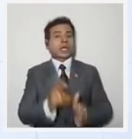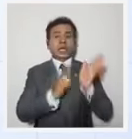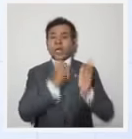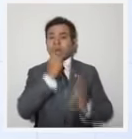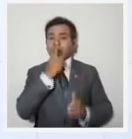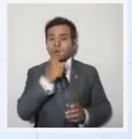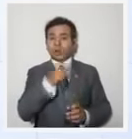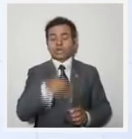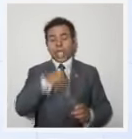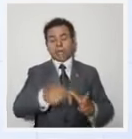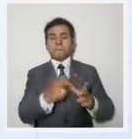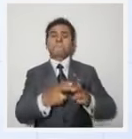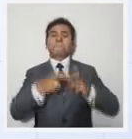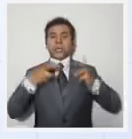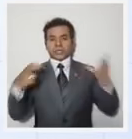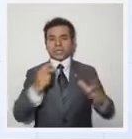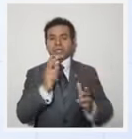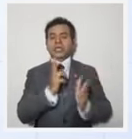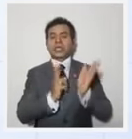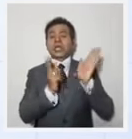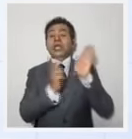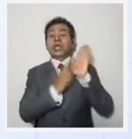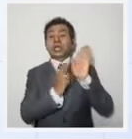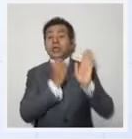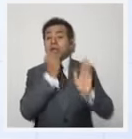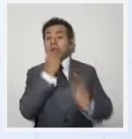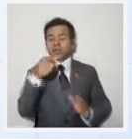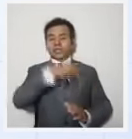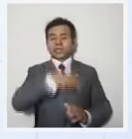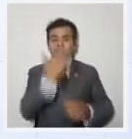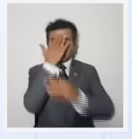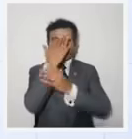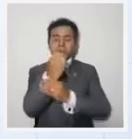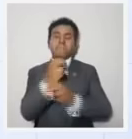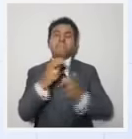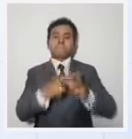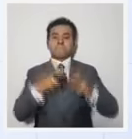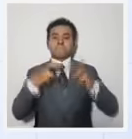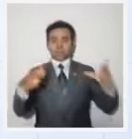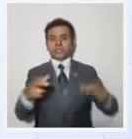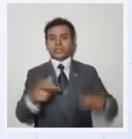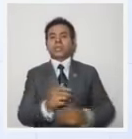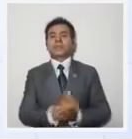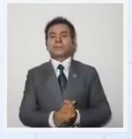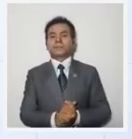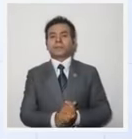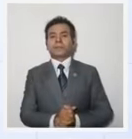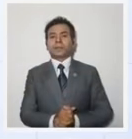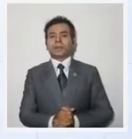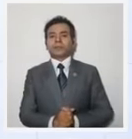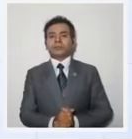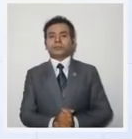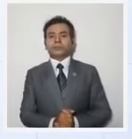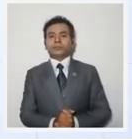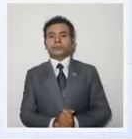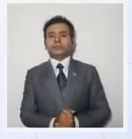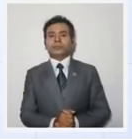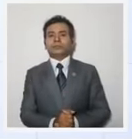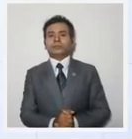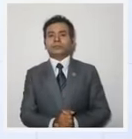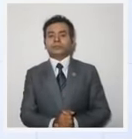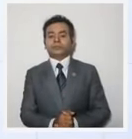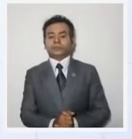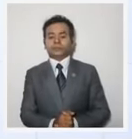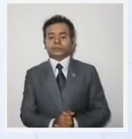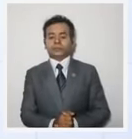ঢাকা ডিভিশনের জেলাগুলির মধ্যে ময়মনসিংহ, দুঃখিত, নারায়ণগঞ্জে এখনও সর্বাধিক সংখ্যক শনাক্ত